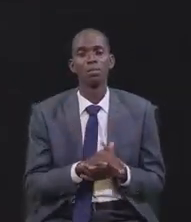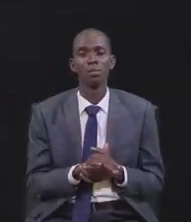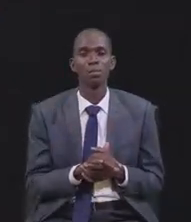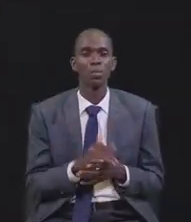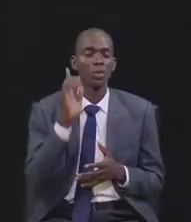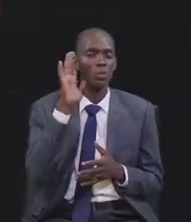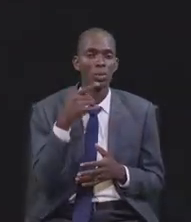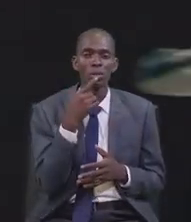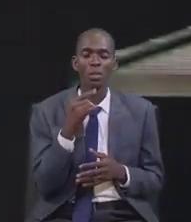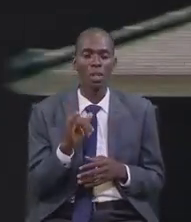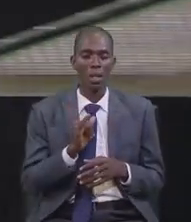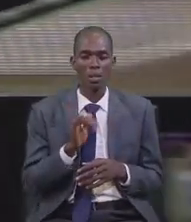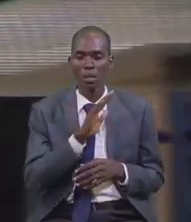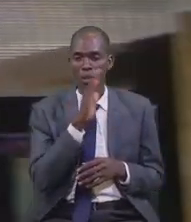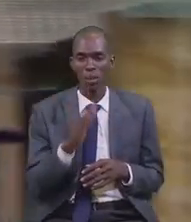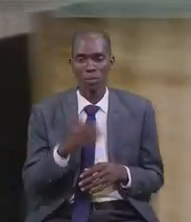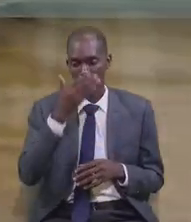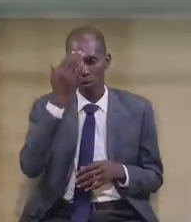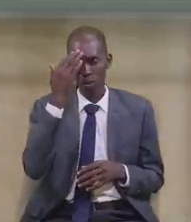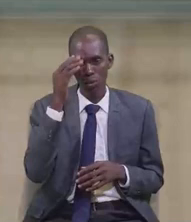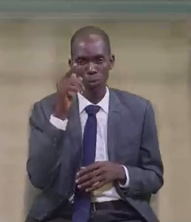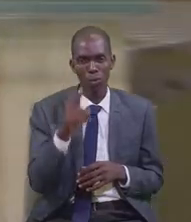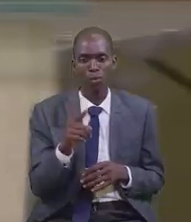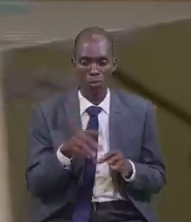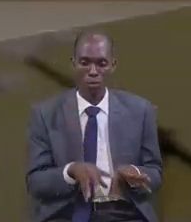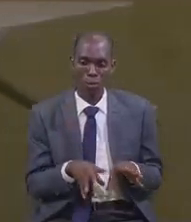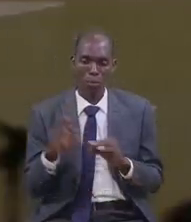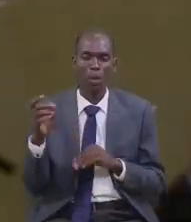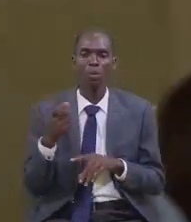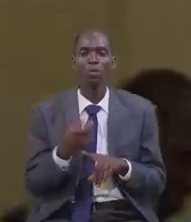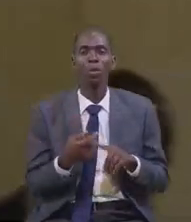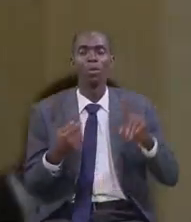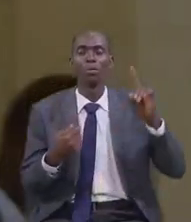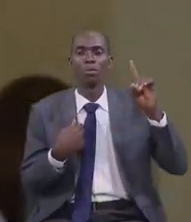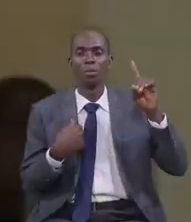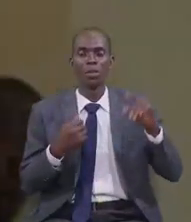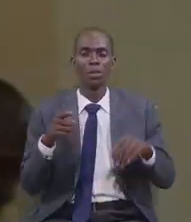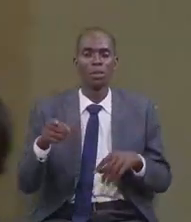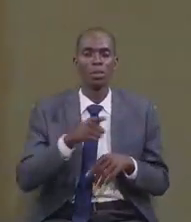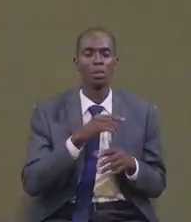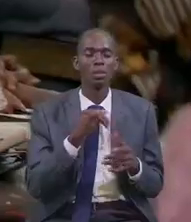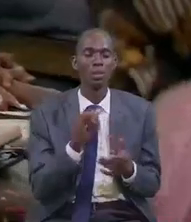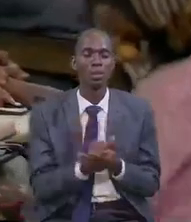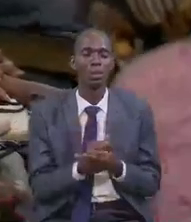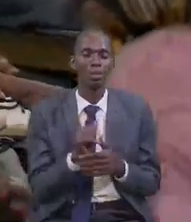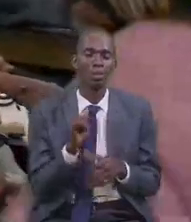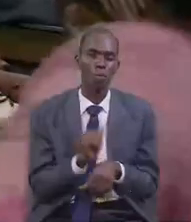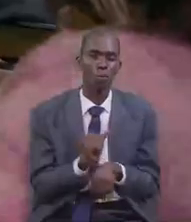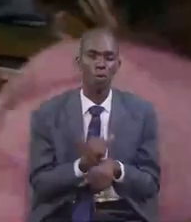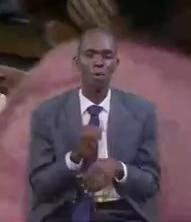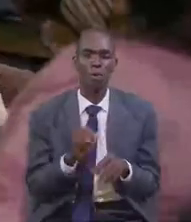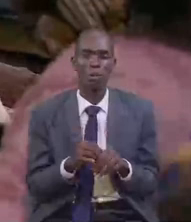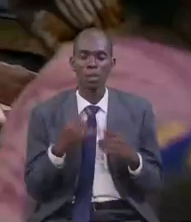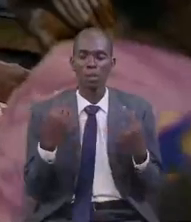jamais connu. Retirez-vous de moi, vous qui commettez l'iniquité. Voyons,